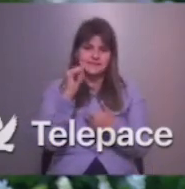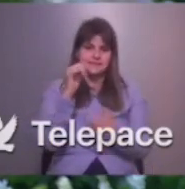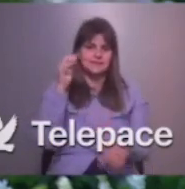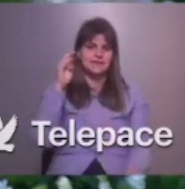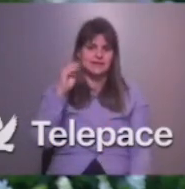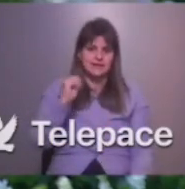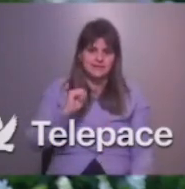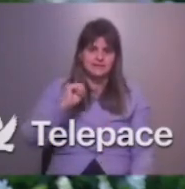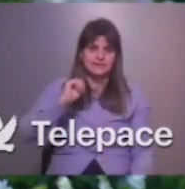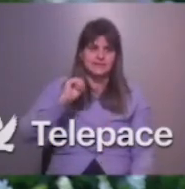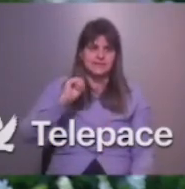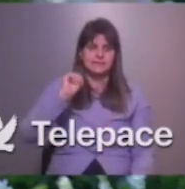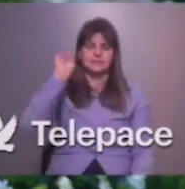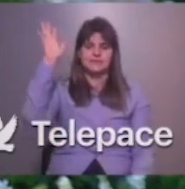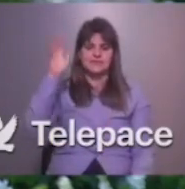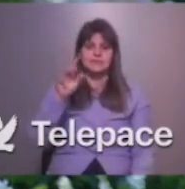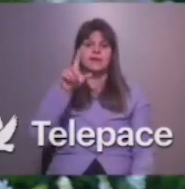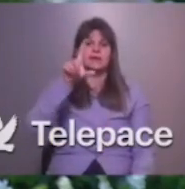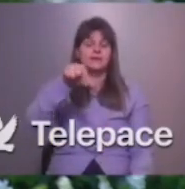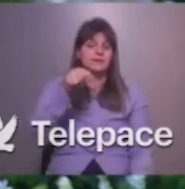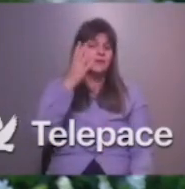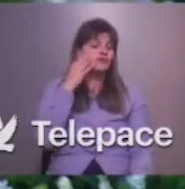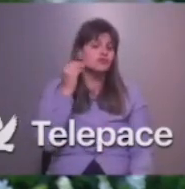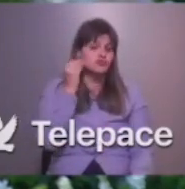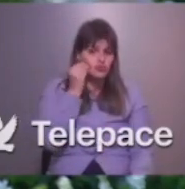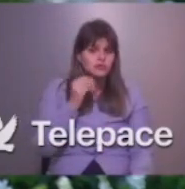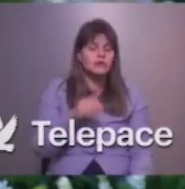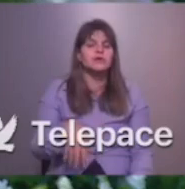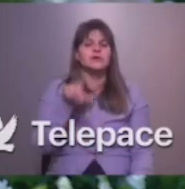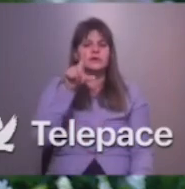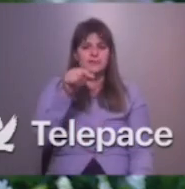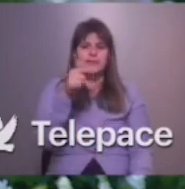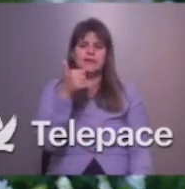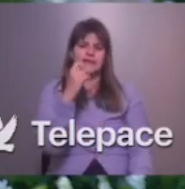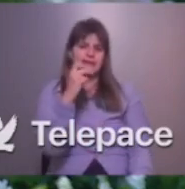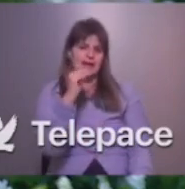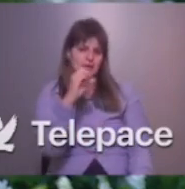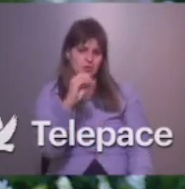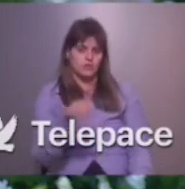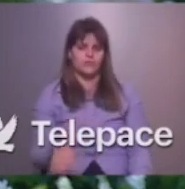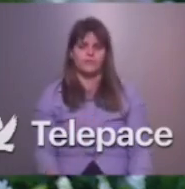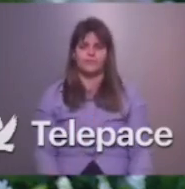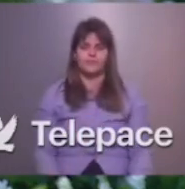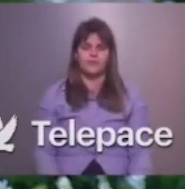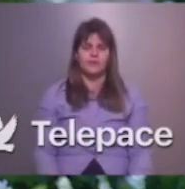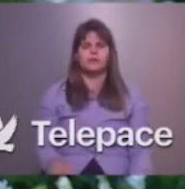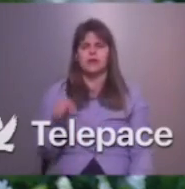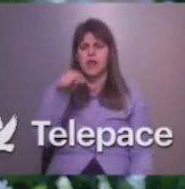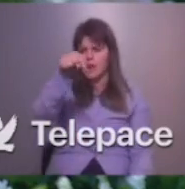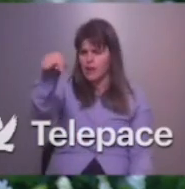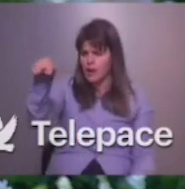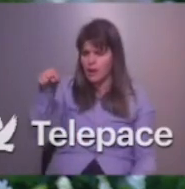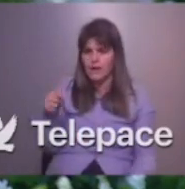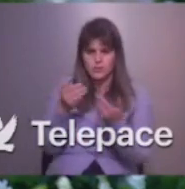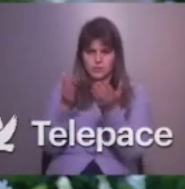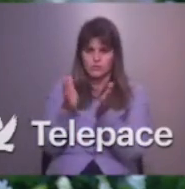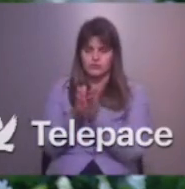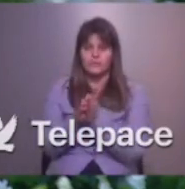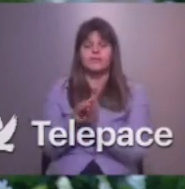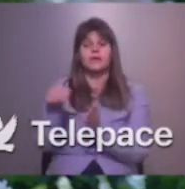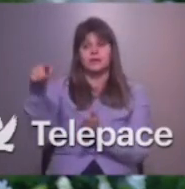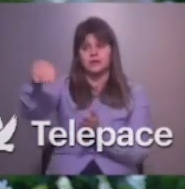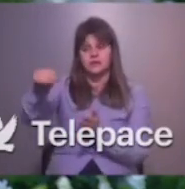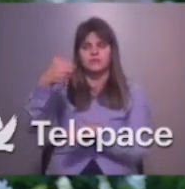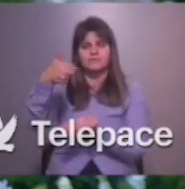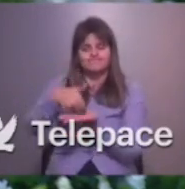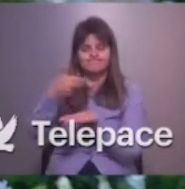Zeloso e Judas, irmão de Tiago. todos estes... Tutti questi